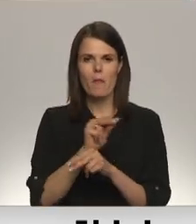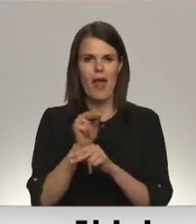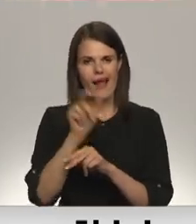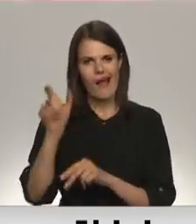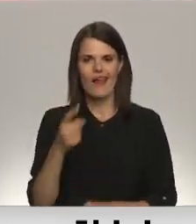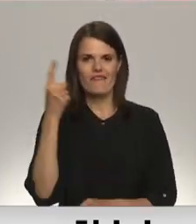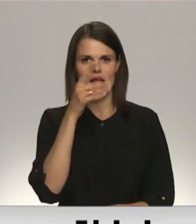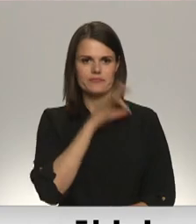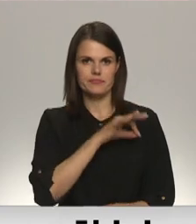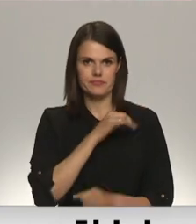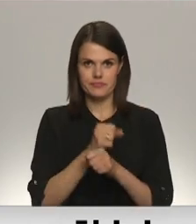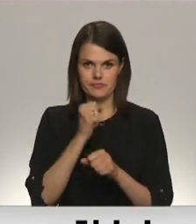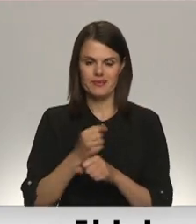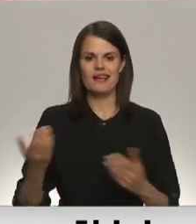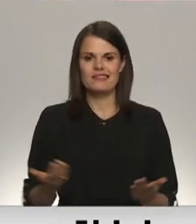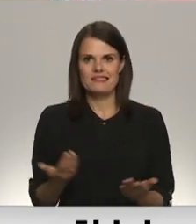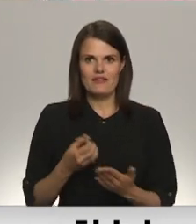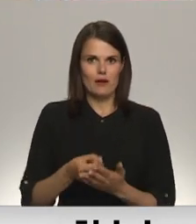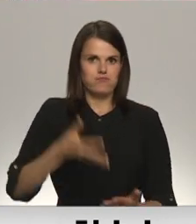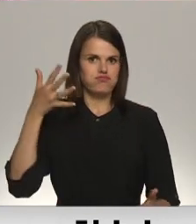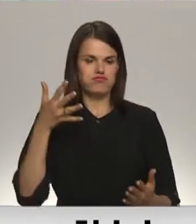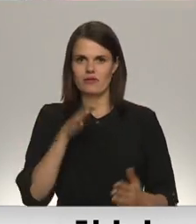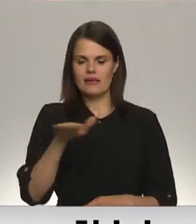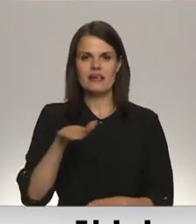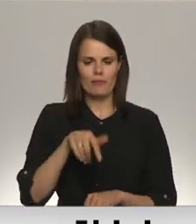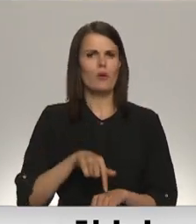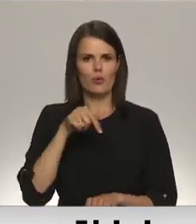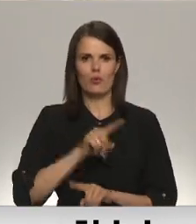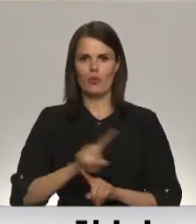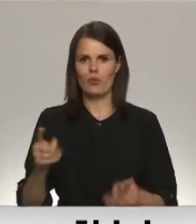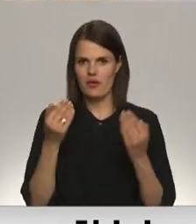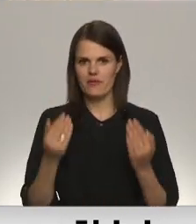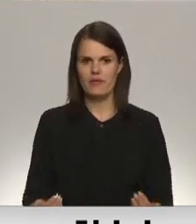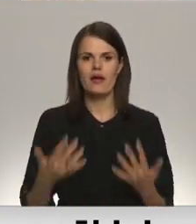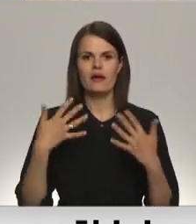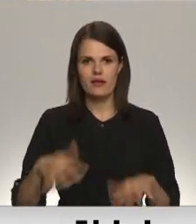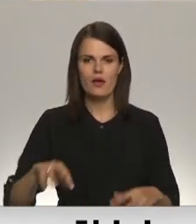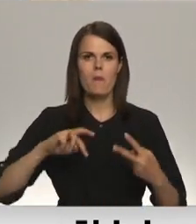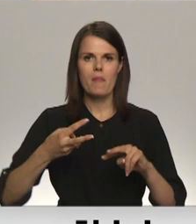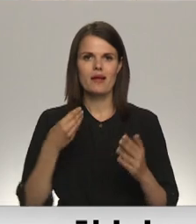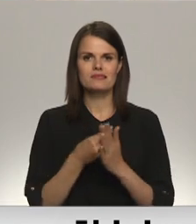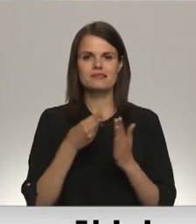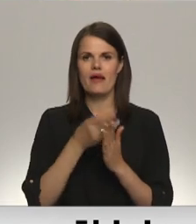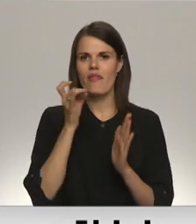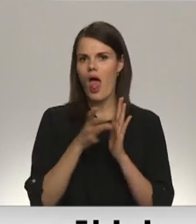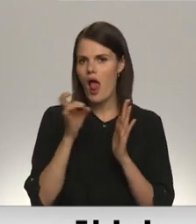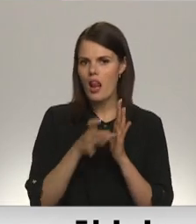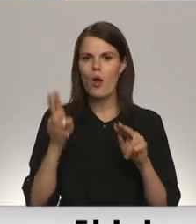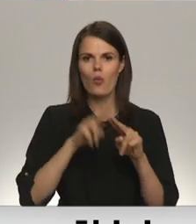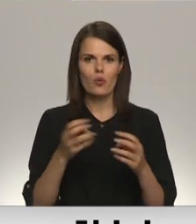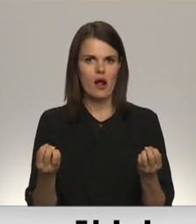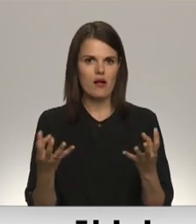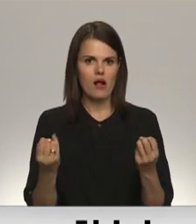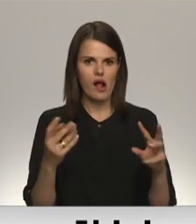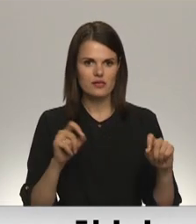vienīgais pelnītājs, tad dzīves dārdzības celšanos ģimene jūt jau tagad, jo mainīsies cena elektrībai un